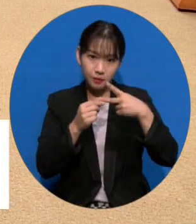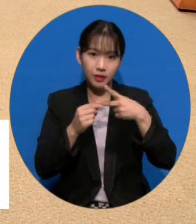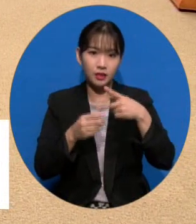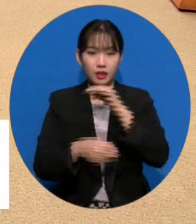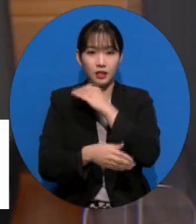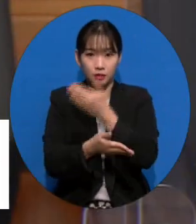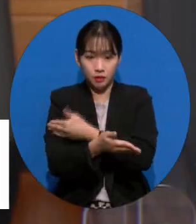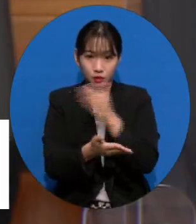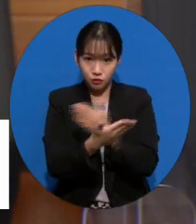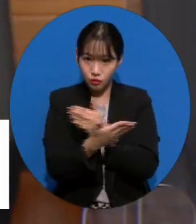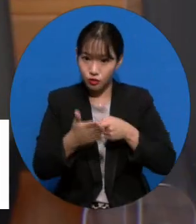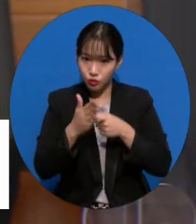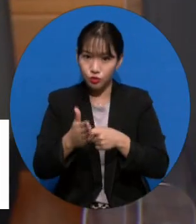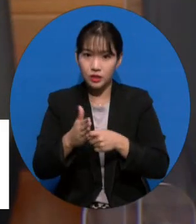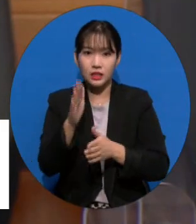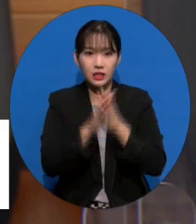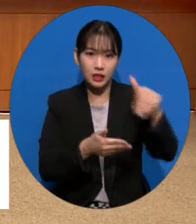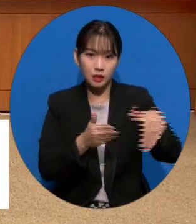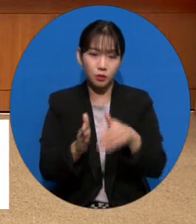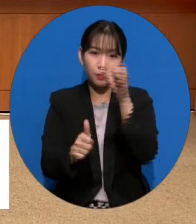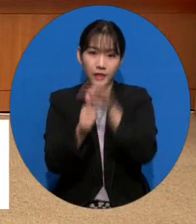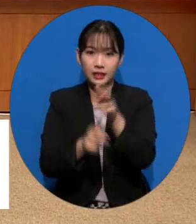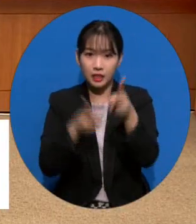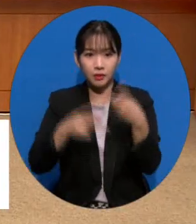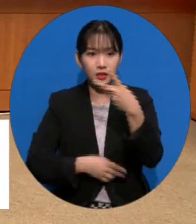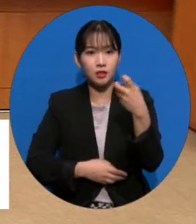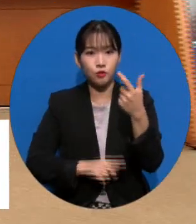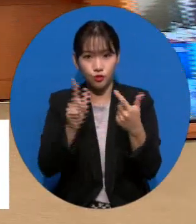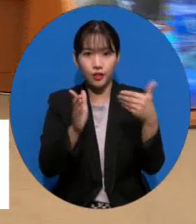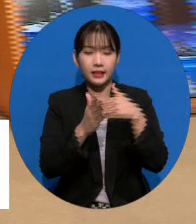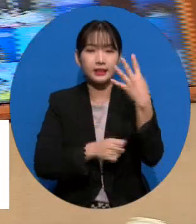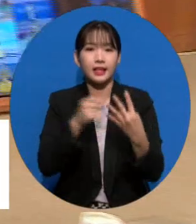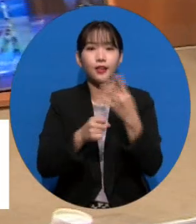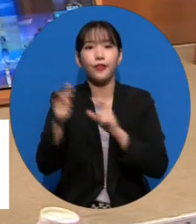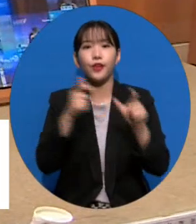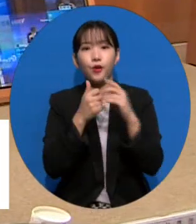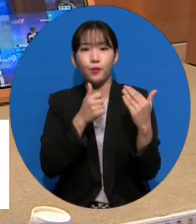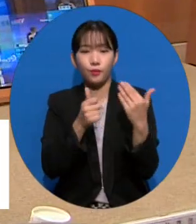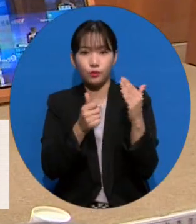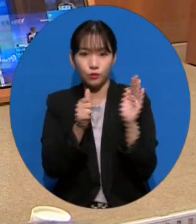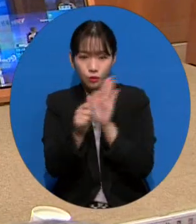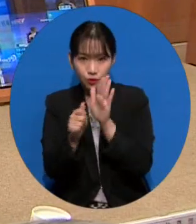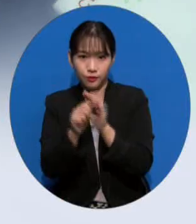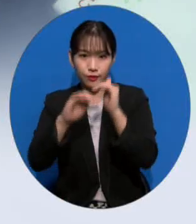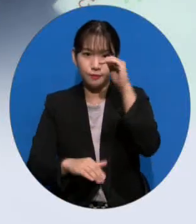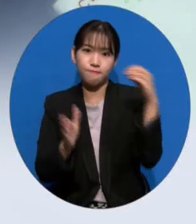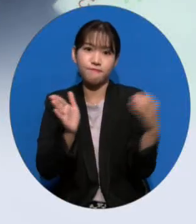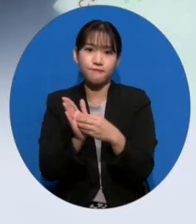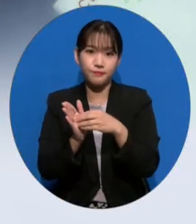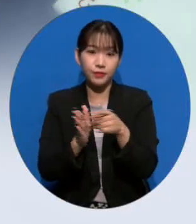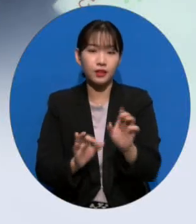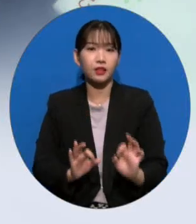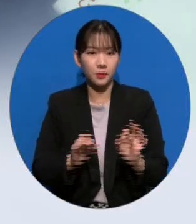재정분권 추진안에 시도로 이양된 사업의 재원을 2026년까지 4년간 더 보전하는 내용이 포함됐습니다.